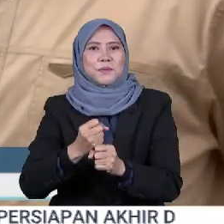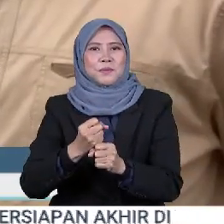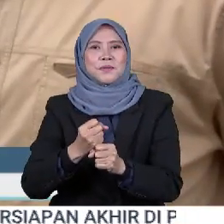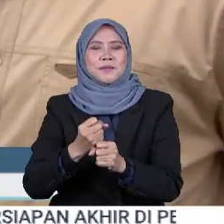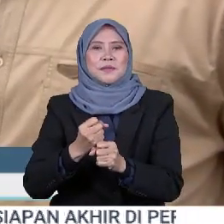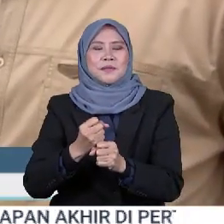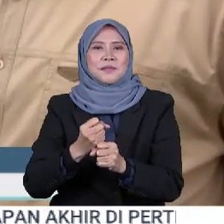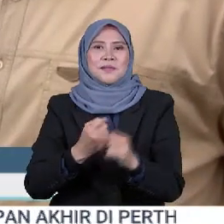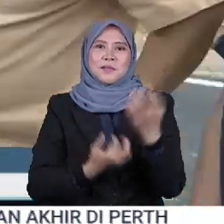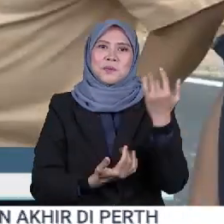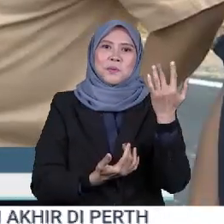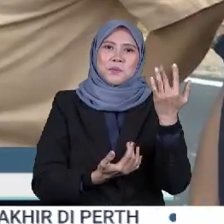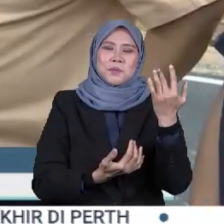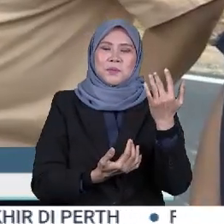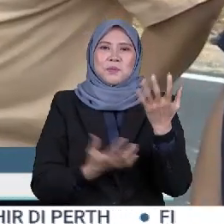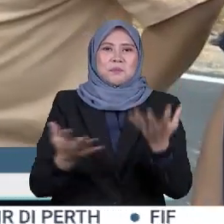di tugu peringatan.